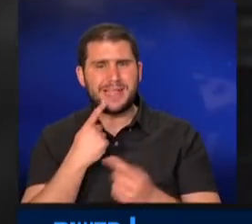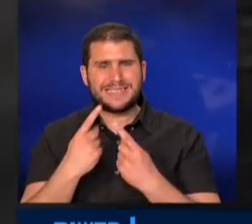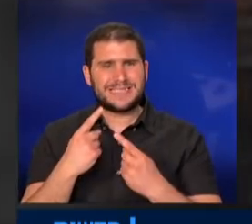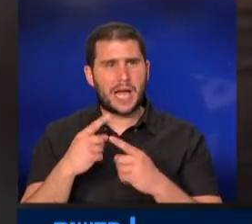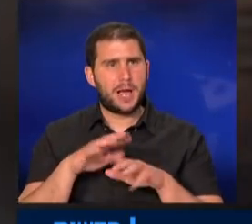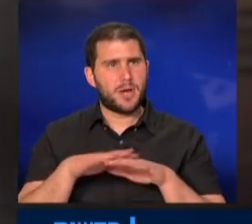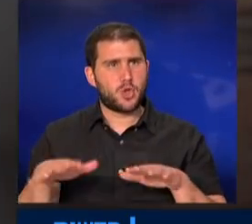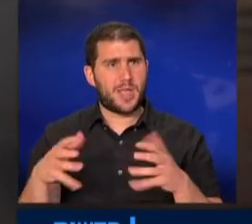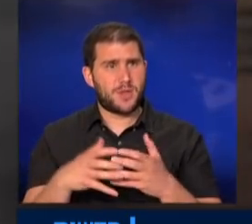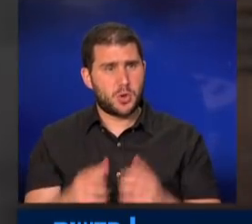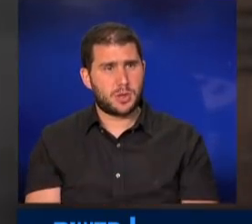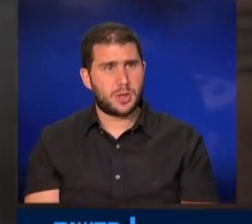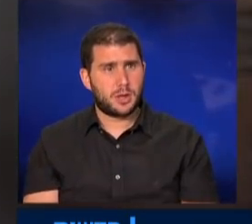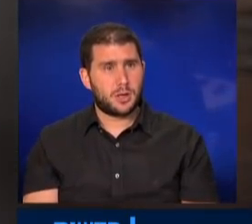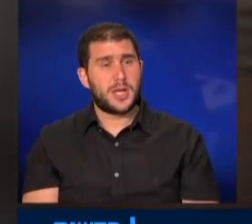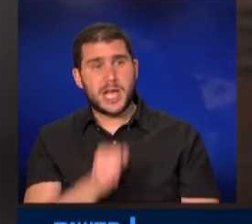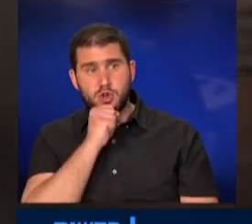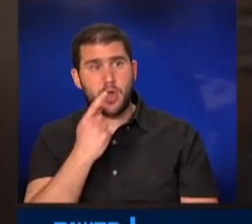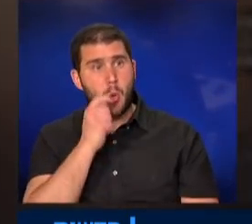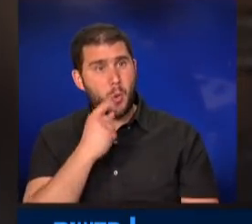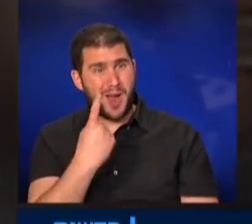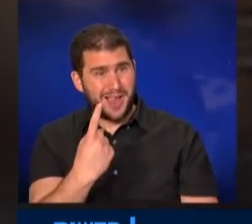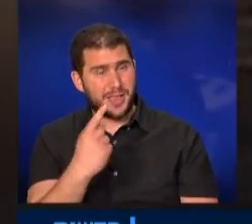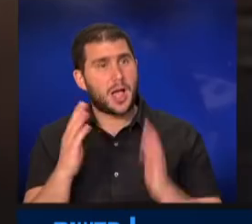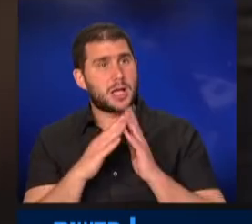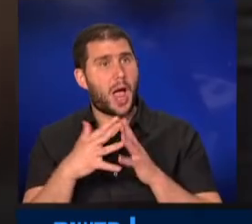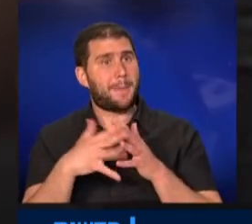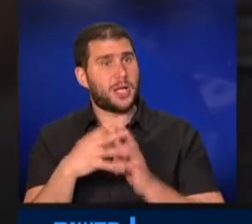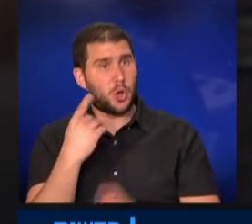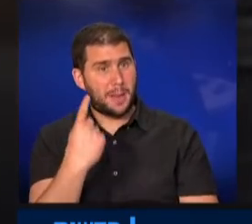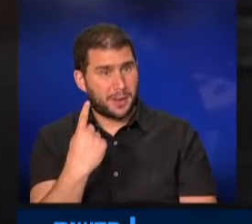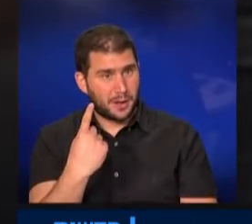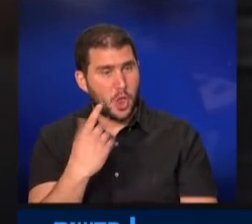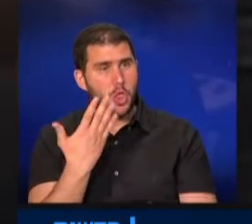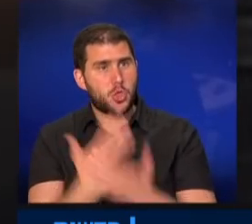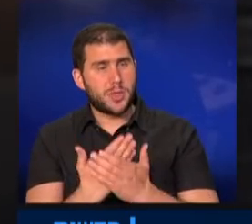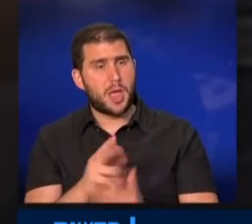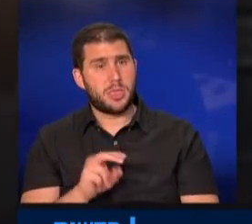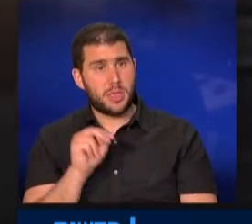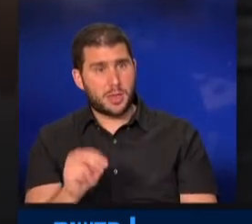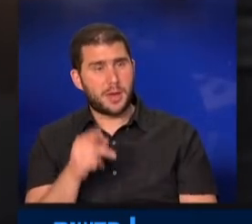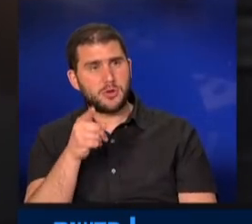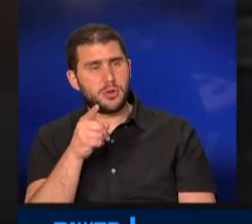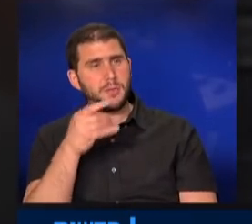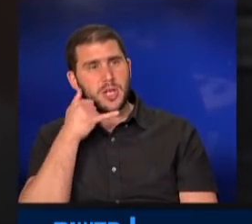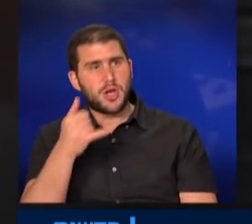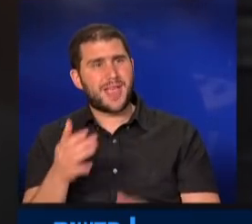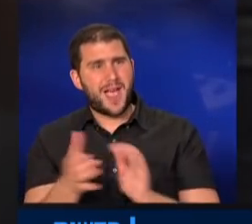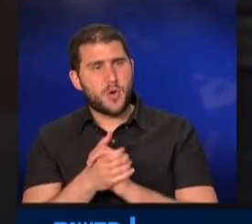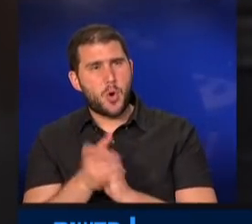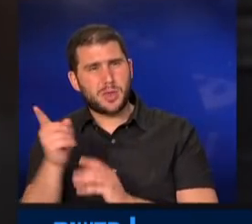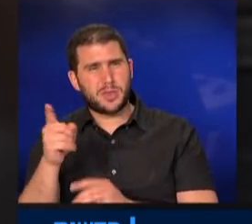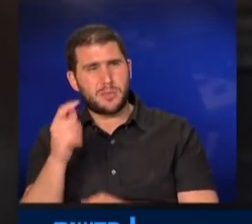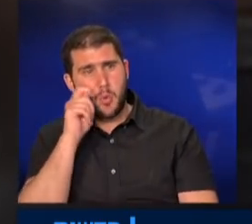ברשת. הקשישה האוקראינית הזו, שמתגוררת בארצות הברית, תועדה על ידי נכדתה כשהיא מתקשרת לחברותיה